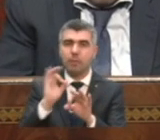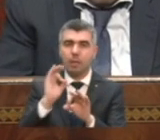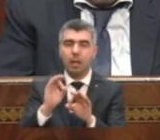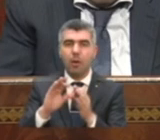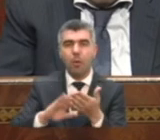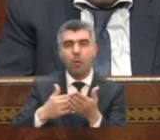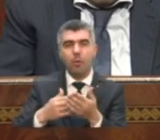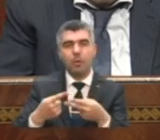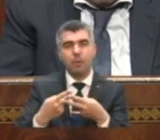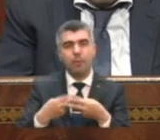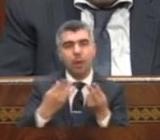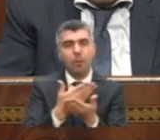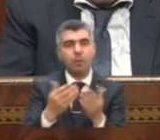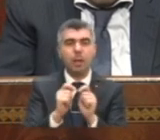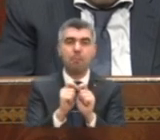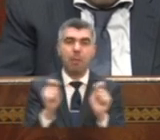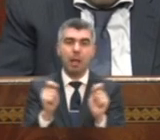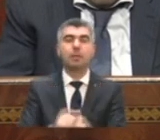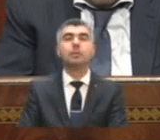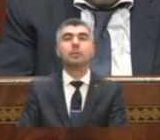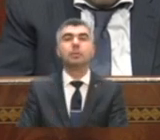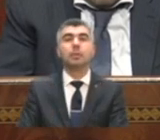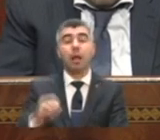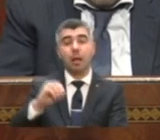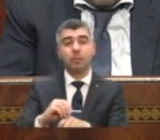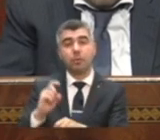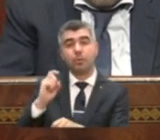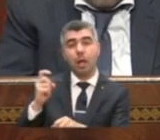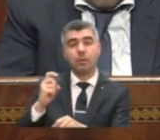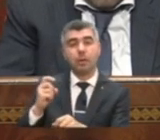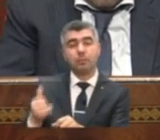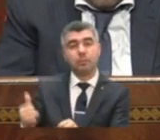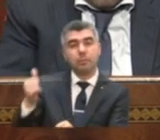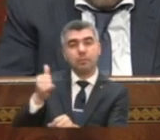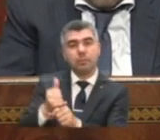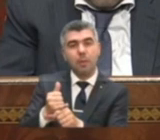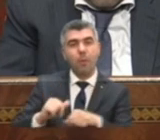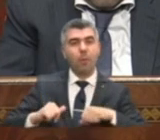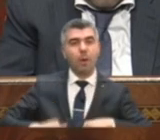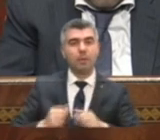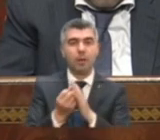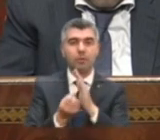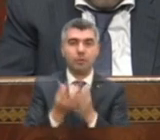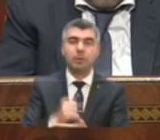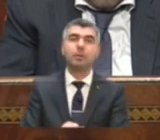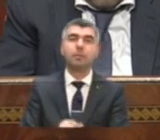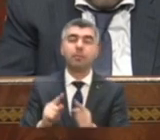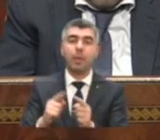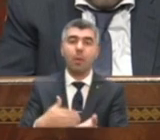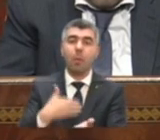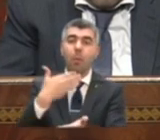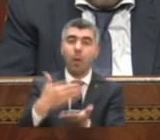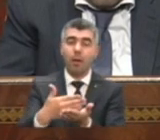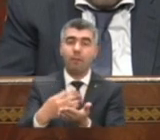الدورة من المعرض، خاصة بعد أشهر من تعيينكم على رأس هذه الوزارة وبعد توقف المعرض